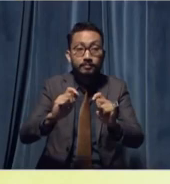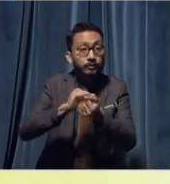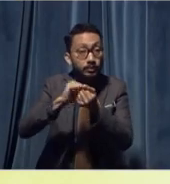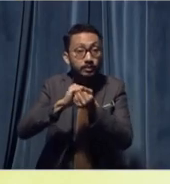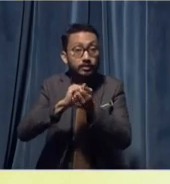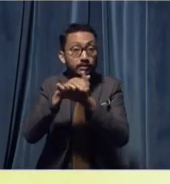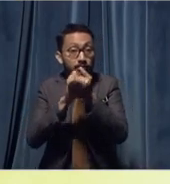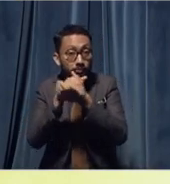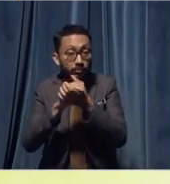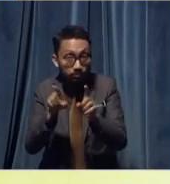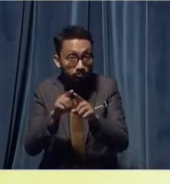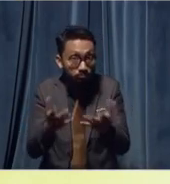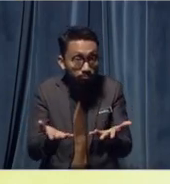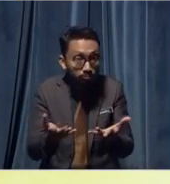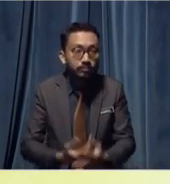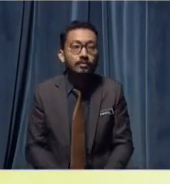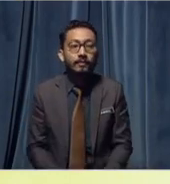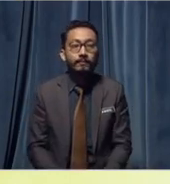pencucian sabun?